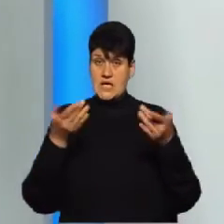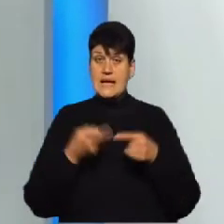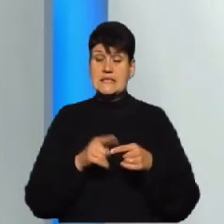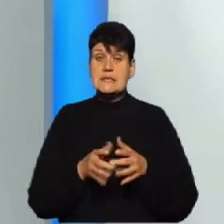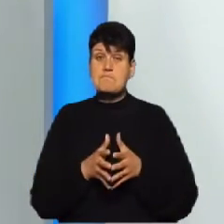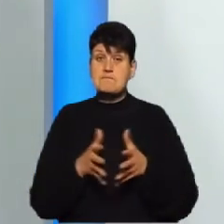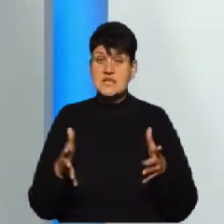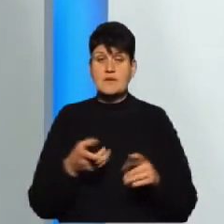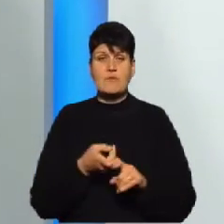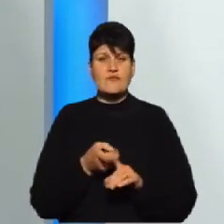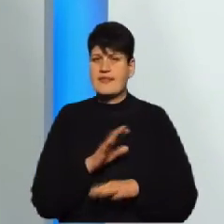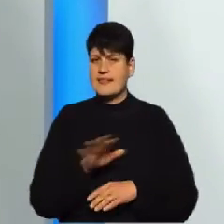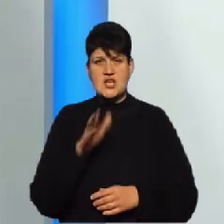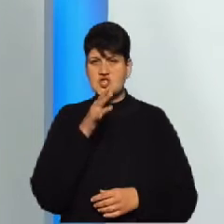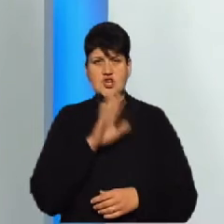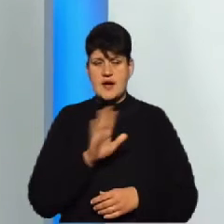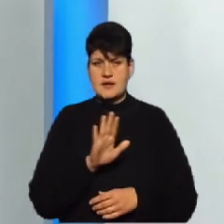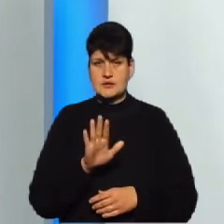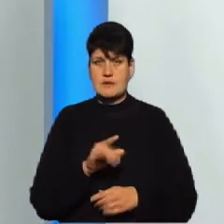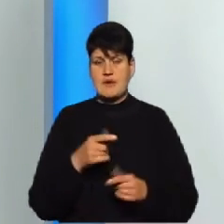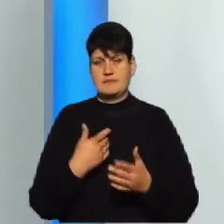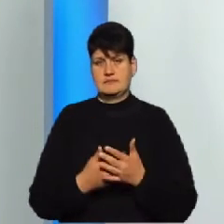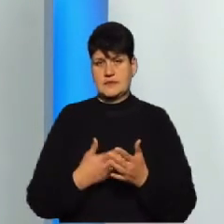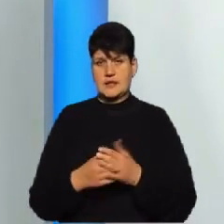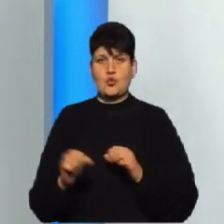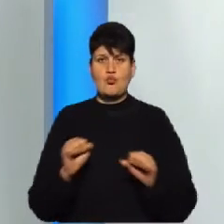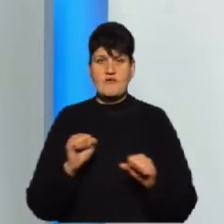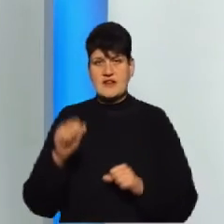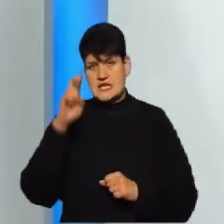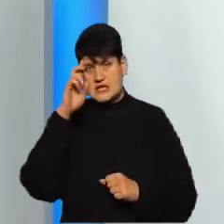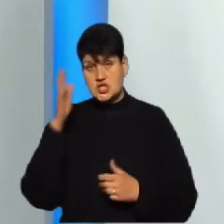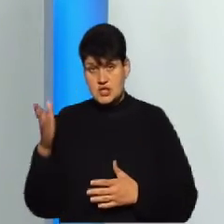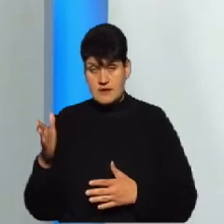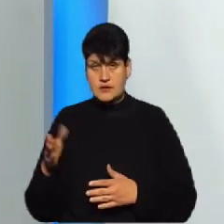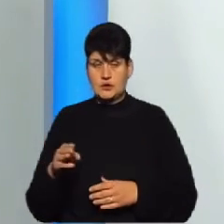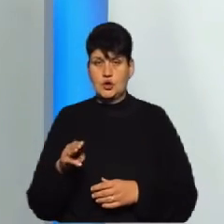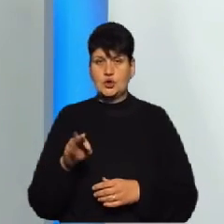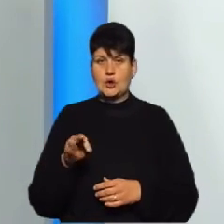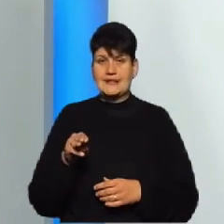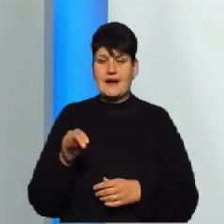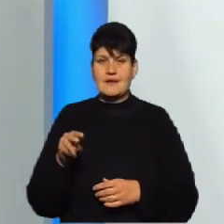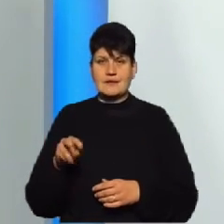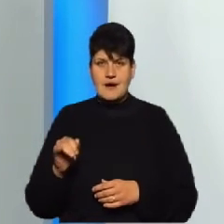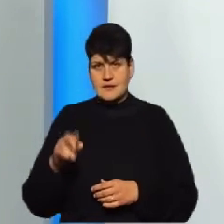часом, а з стилем управління в державі. От тоталітарні держави, там різко просідає ця